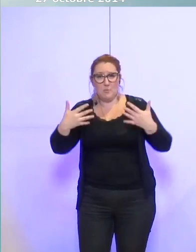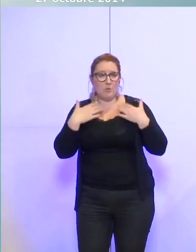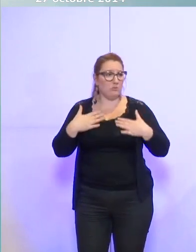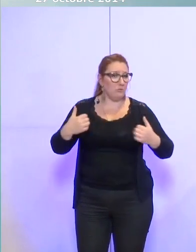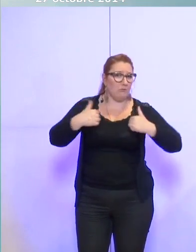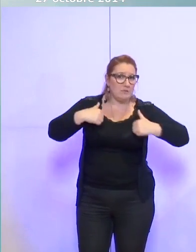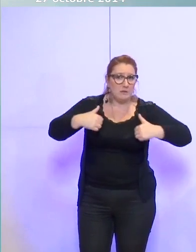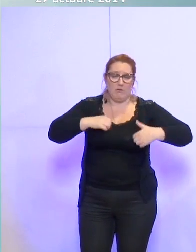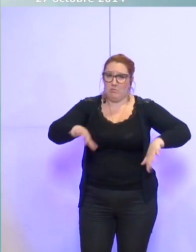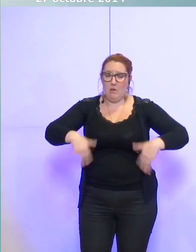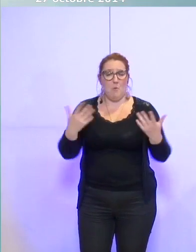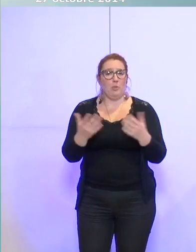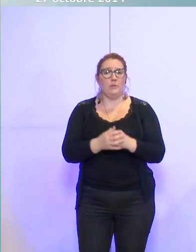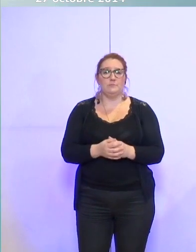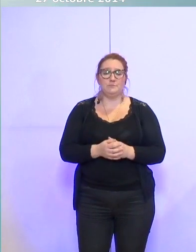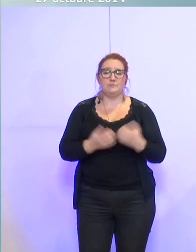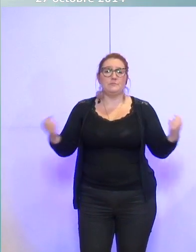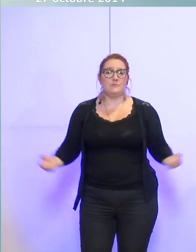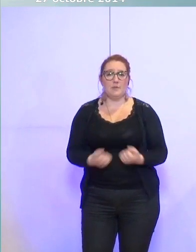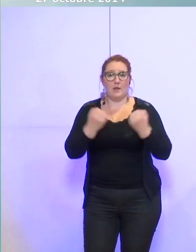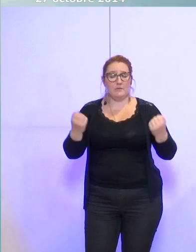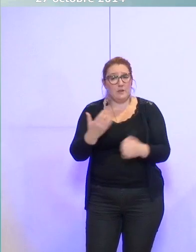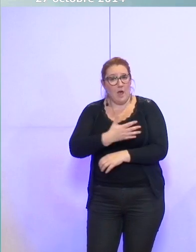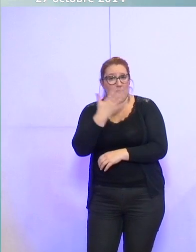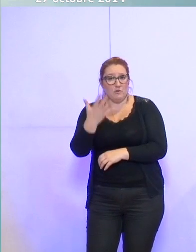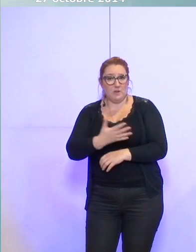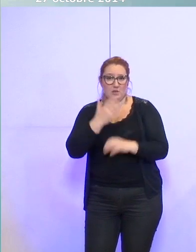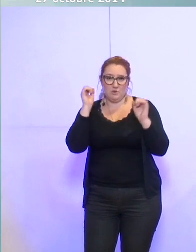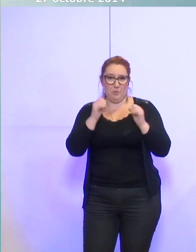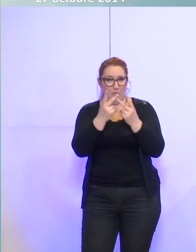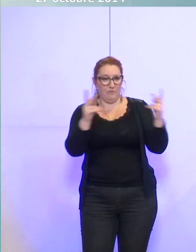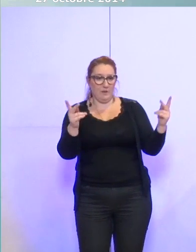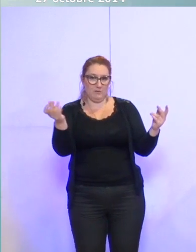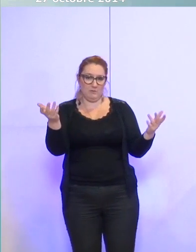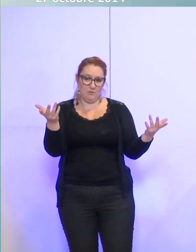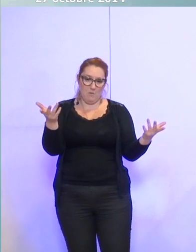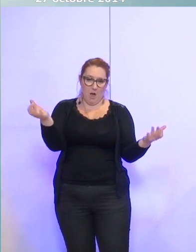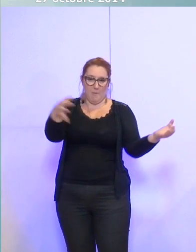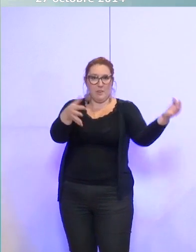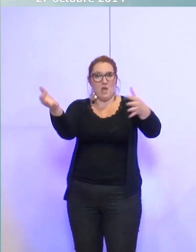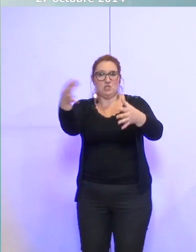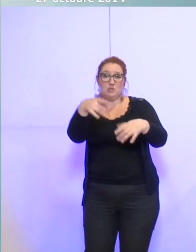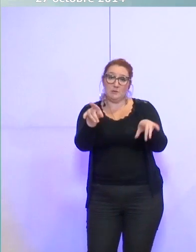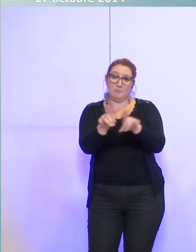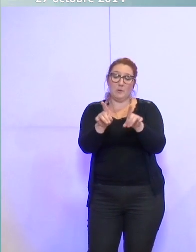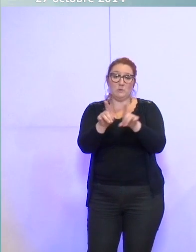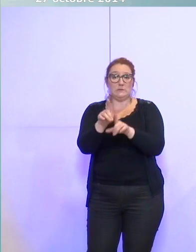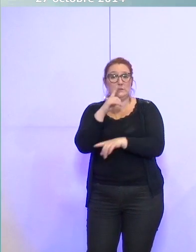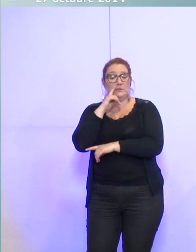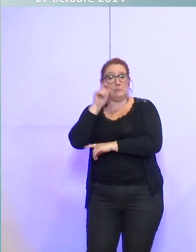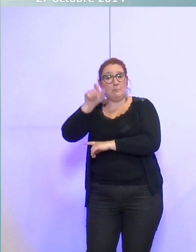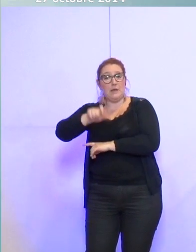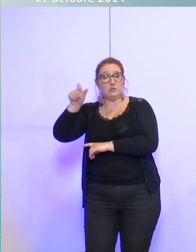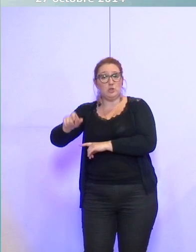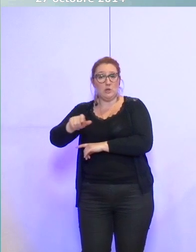physique. C'est une activité qui bénéficie d'aménagement de la ville et qui bénéficie aussi de l'expertise